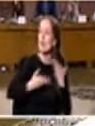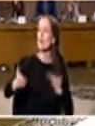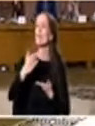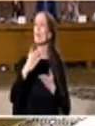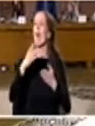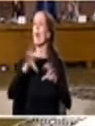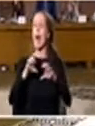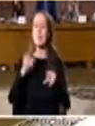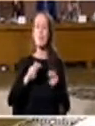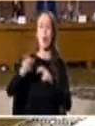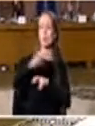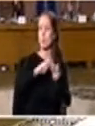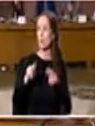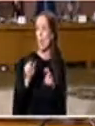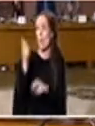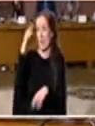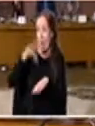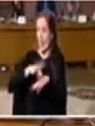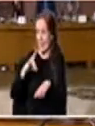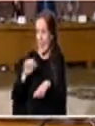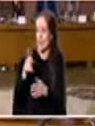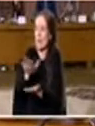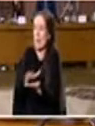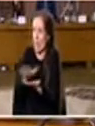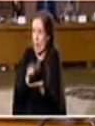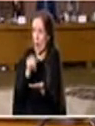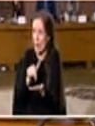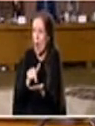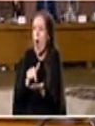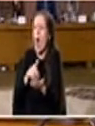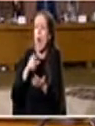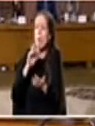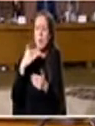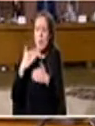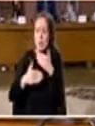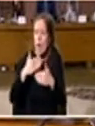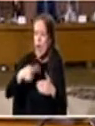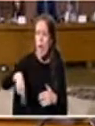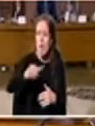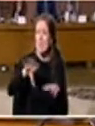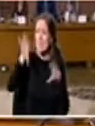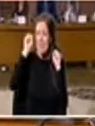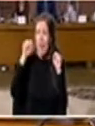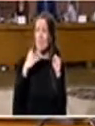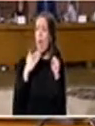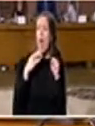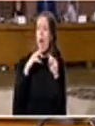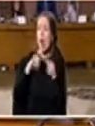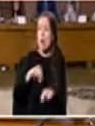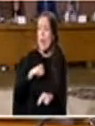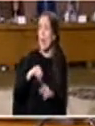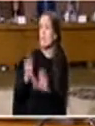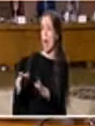radne snage. Međutim, već vrlo brzo su svi shvatili da ako se na tome zadržite